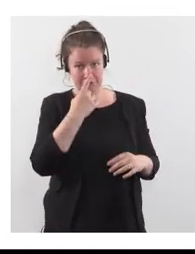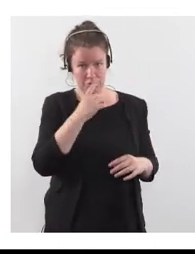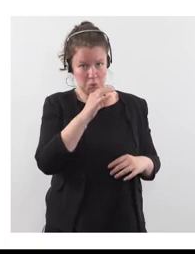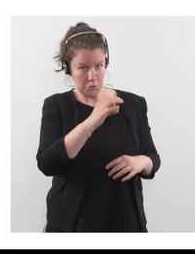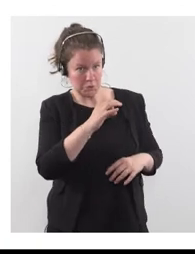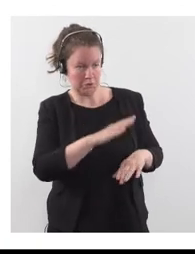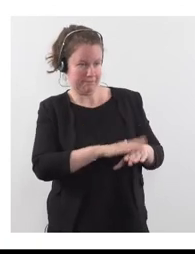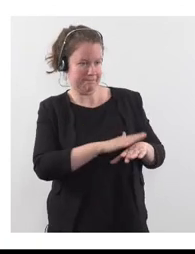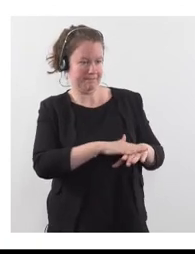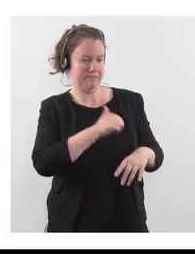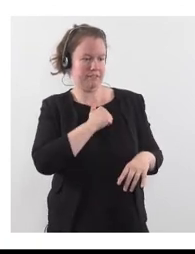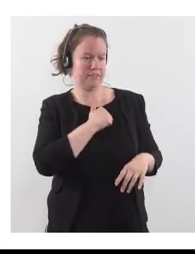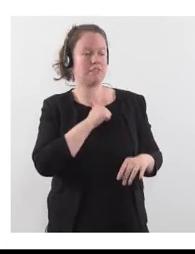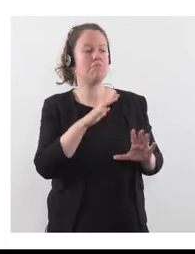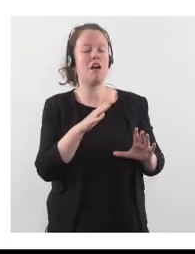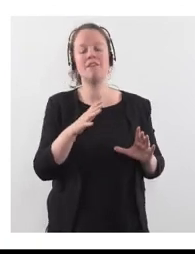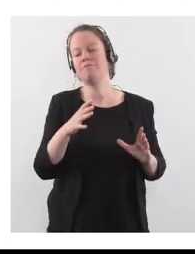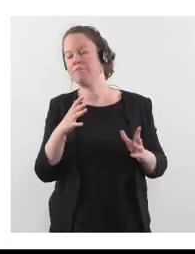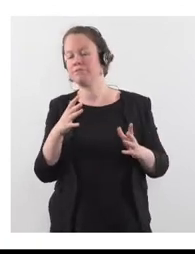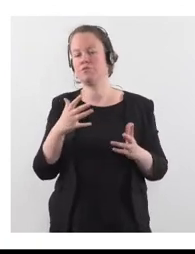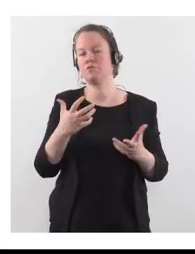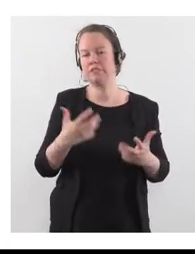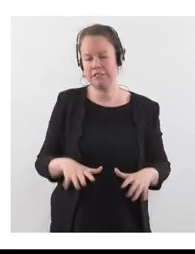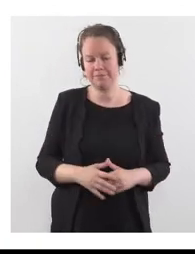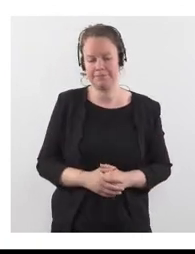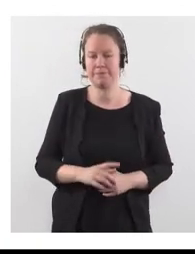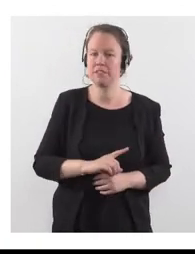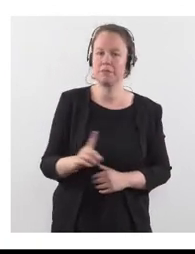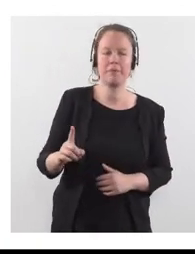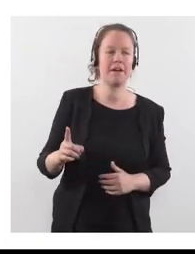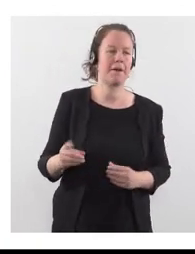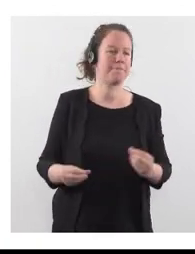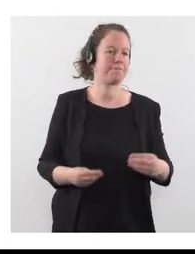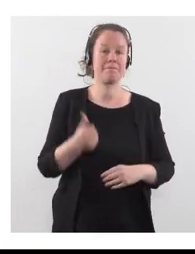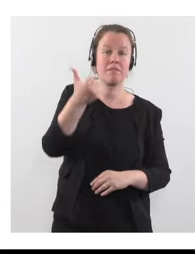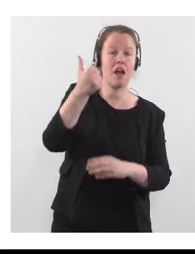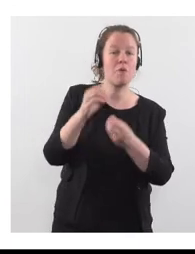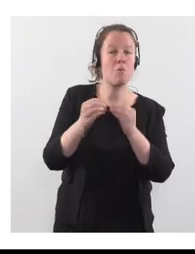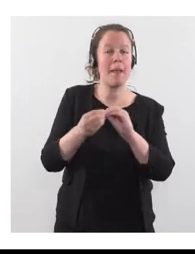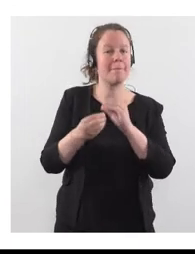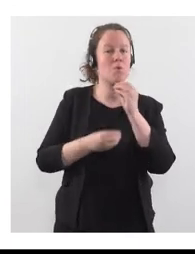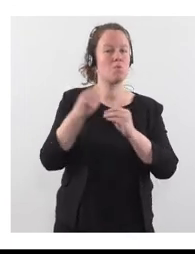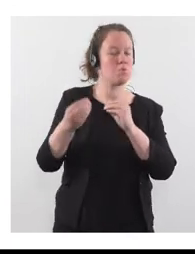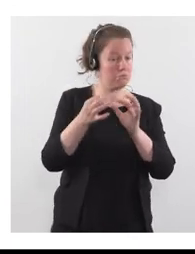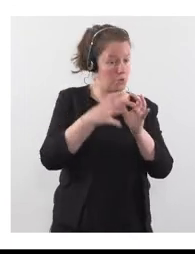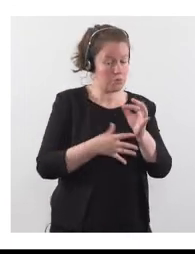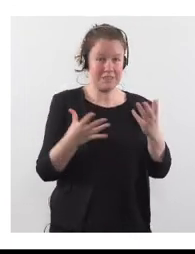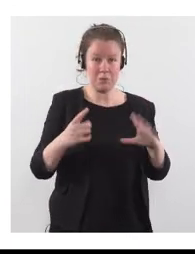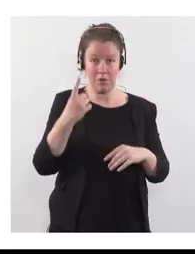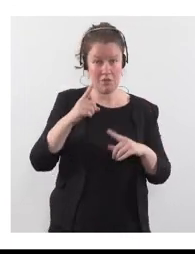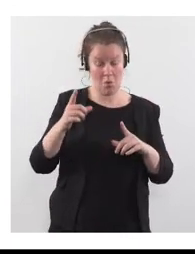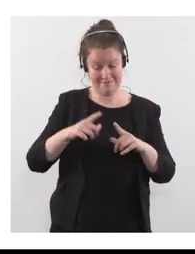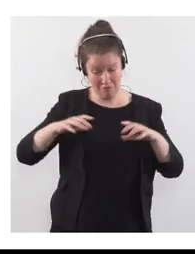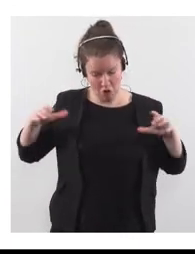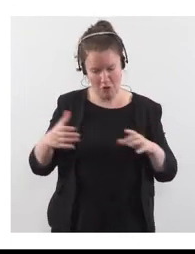clore, ce n'est pas seulement un pouvoir ou un problème qui va résoudre les choses, c'est un